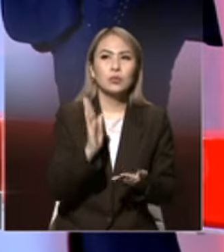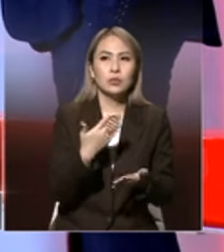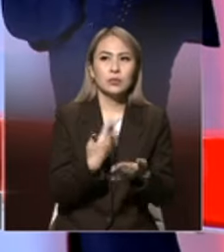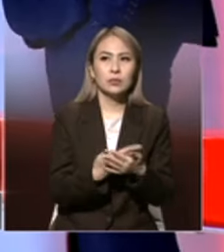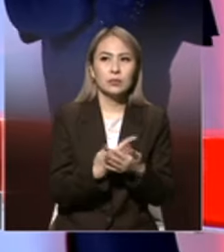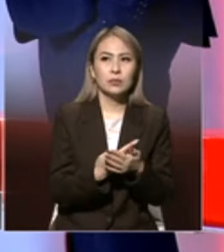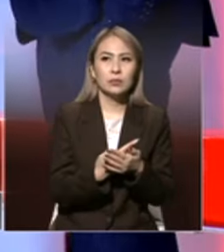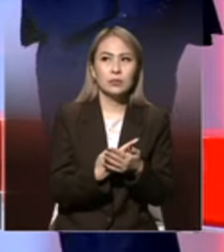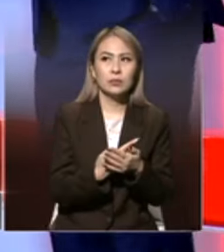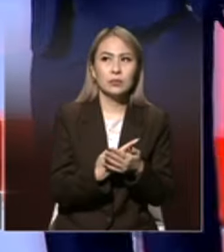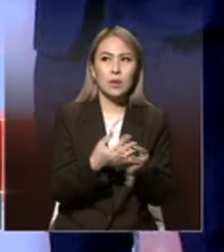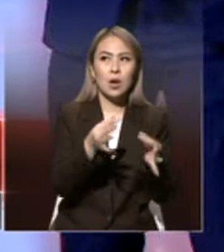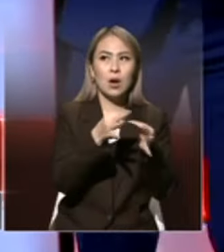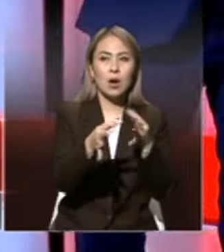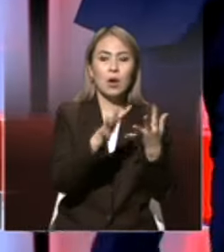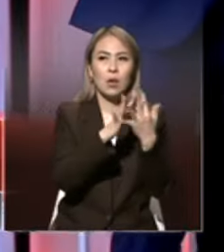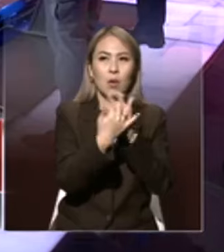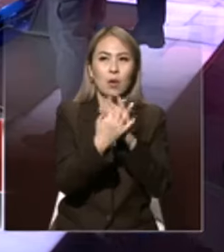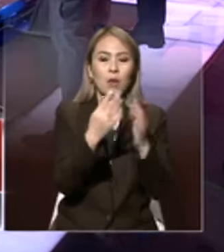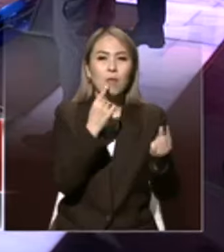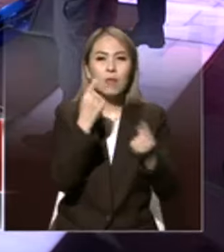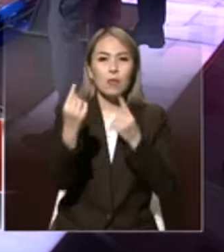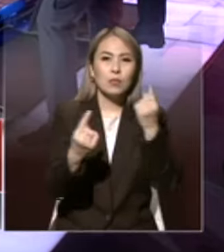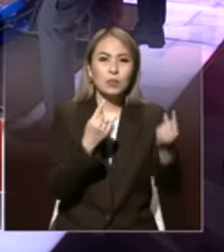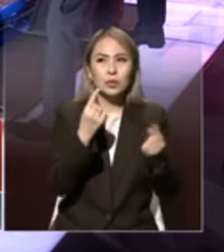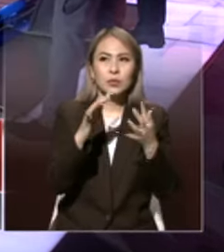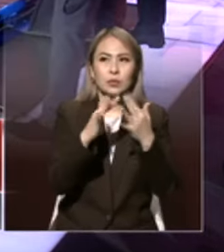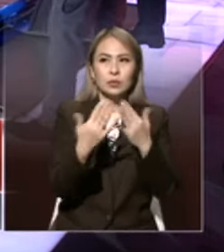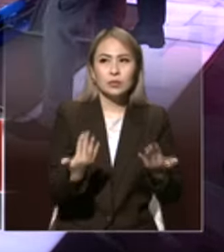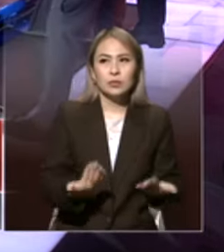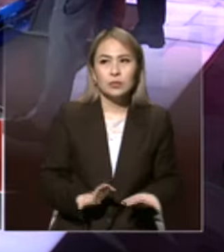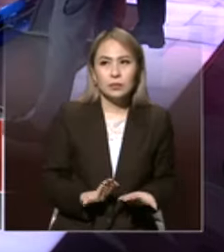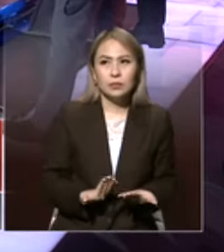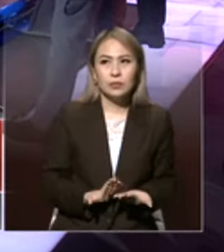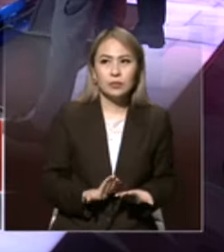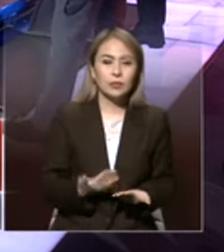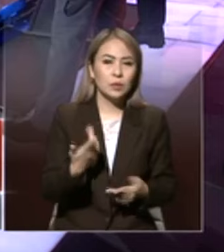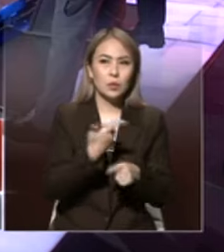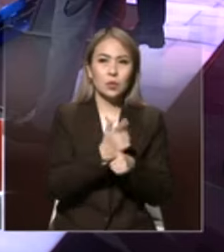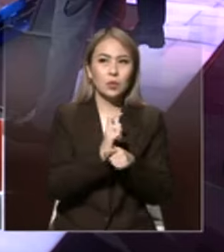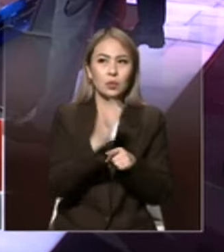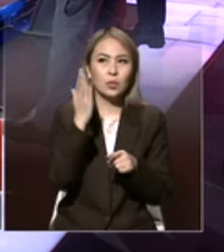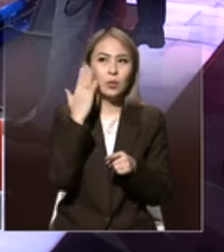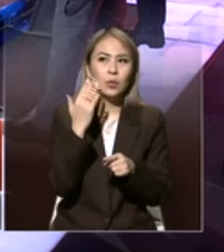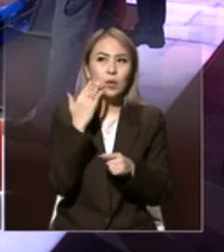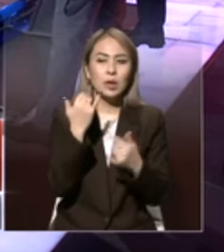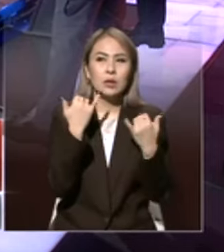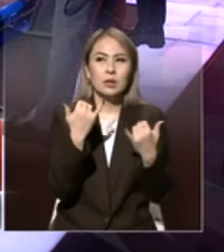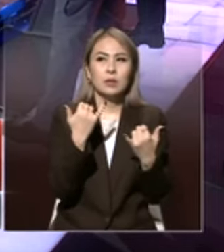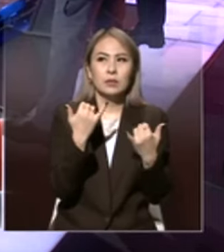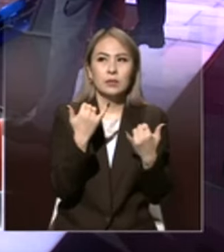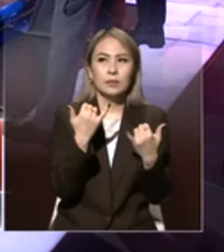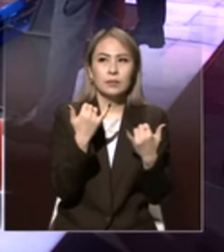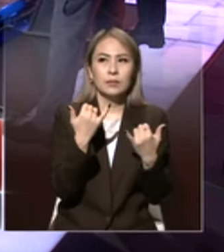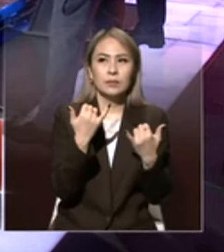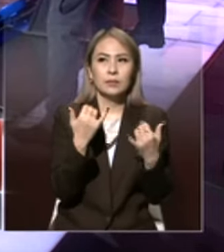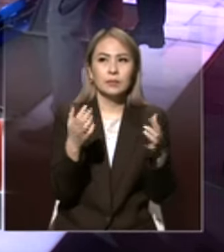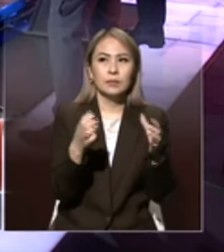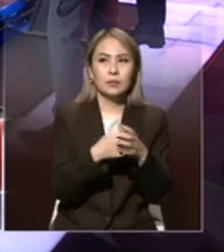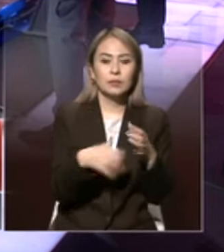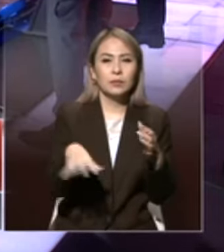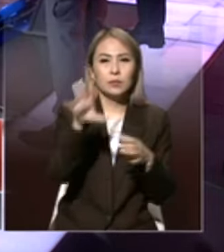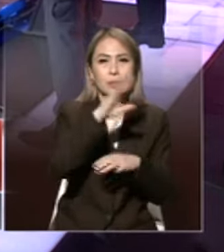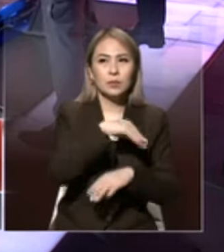айтыңызшы. Ауылдық аймақтарда, алыс өңірлерде мысалға, анау Атырауда. Өте оңай. Анау Маңғыстауда, анау Өскеменде кім дайындайды? Бүкіл